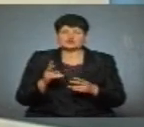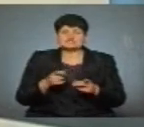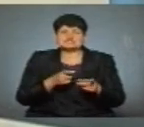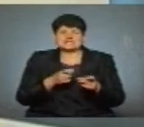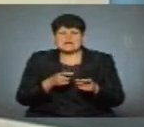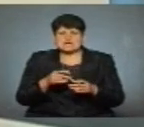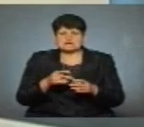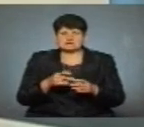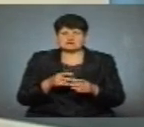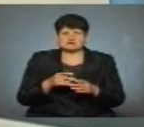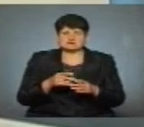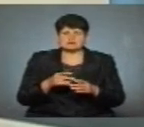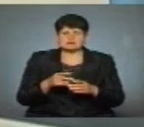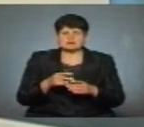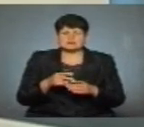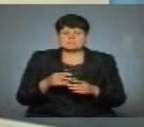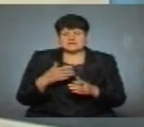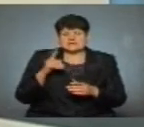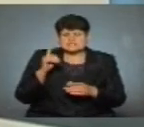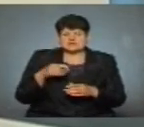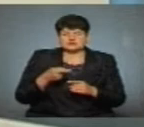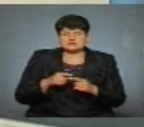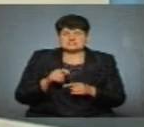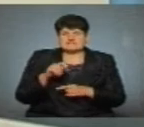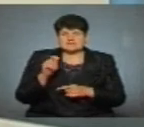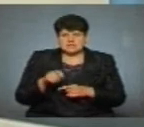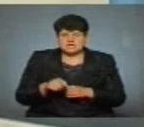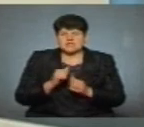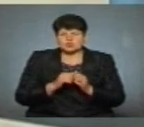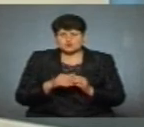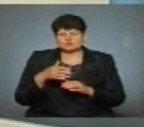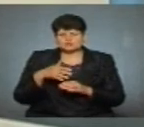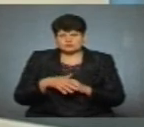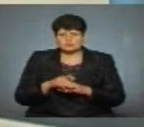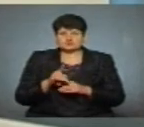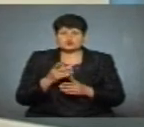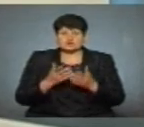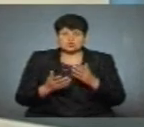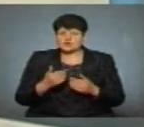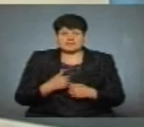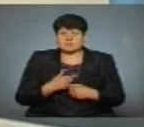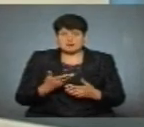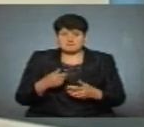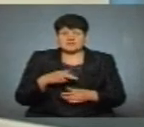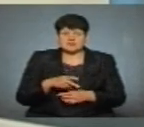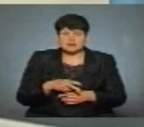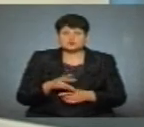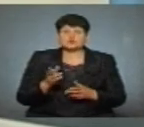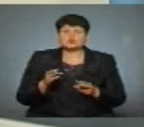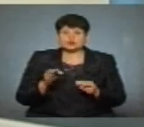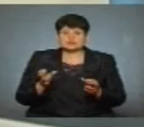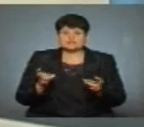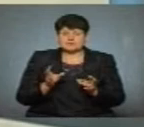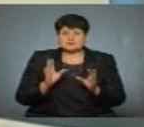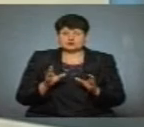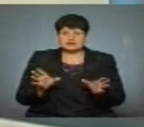там заблудився. Ми реально знали, що це війна, і кожен з нас свідомих розуміли, що якщо не ми підемо, то потім прийдеться йти разом з